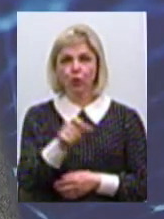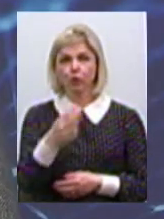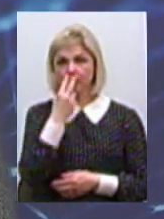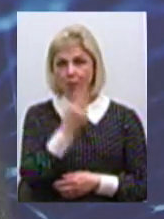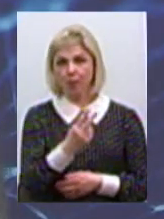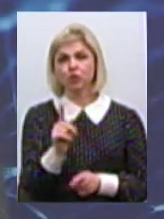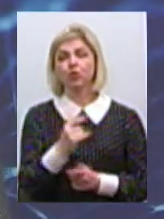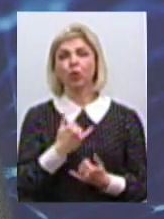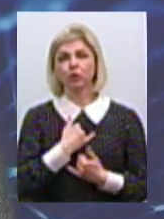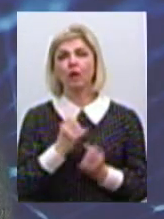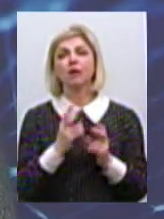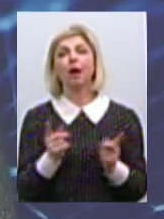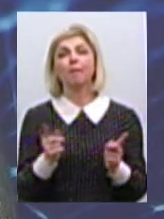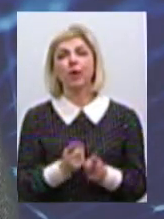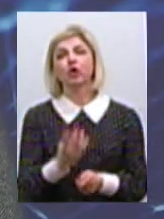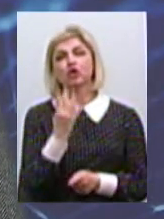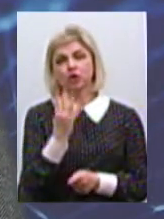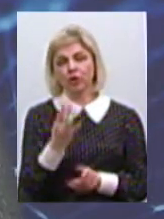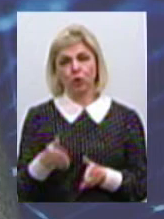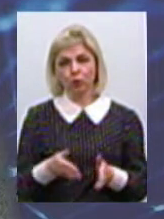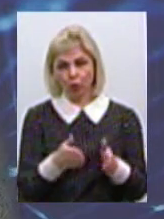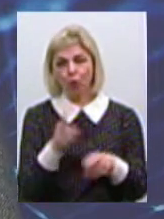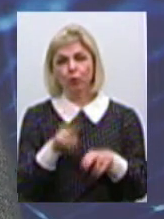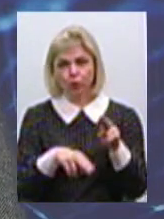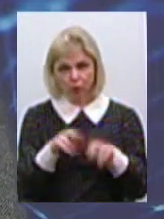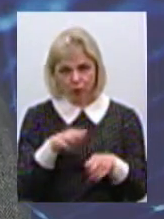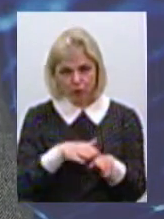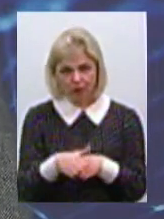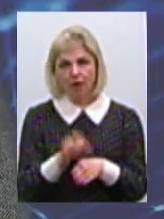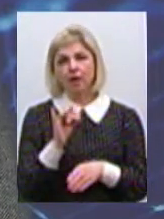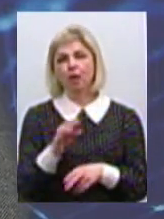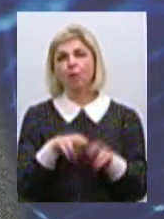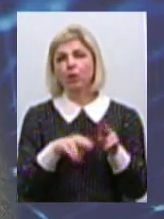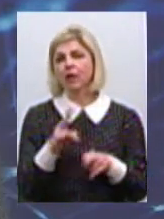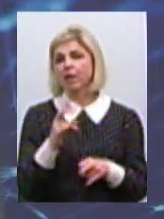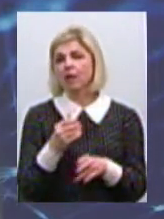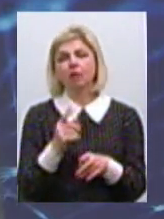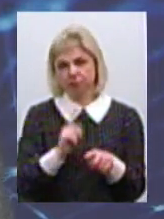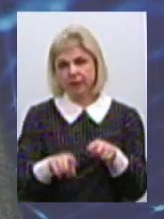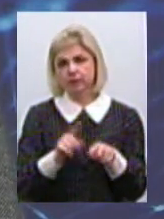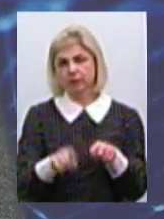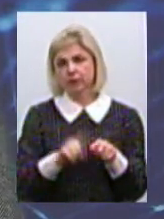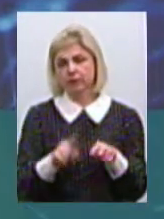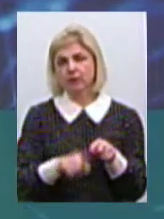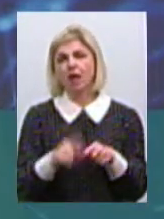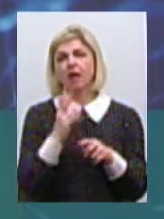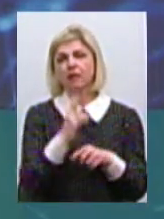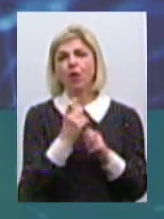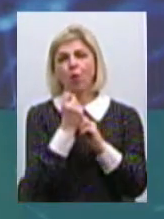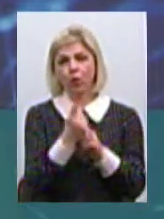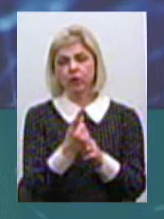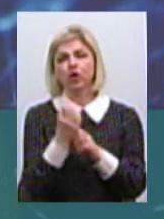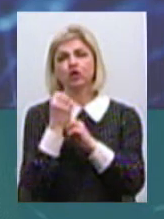нас як мінімум 4 дороги будуються. І будуються не маленькими темпами, а швидкими. Це Н-11,